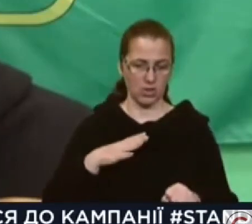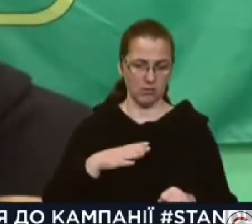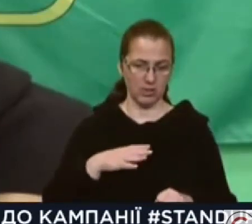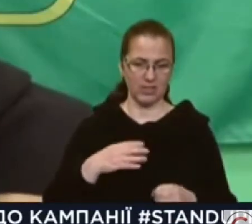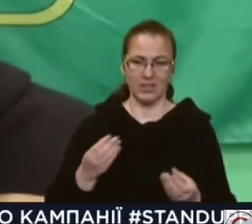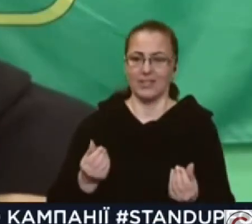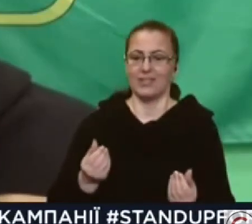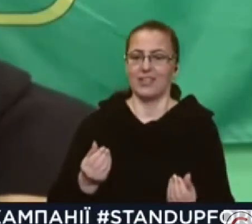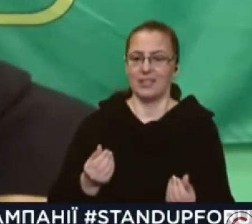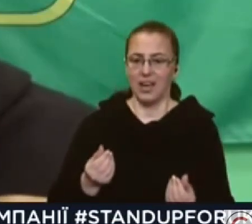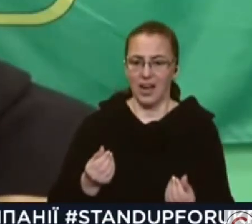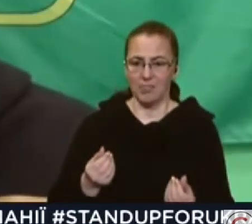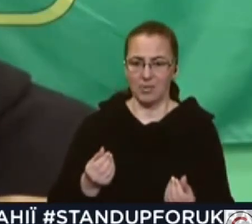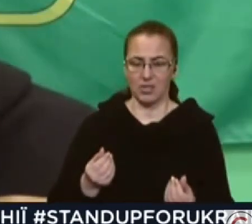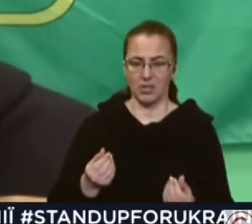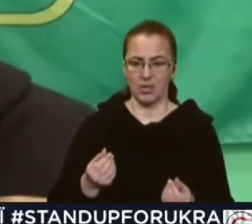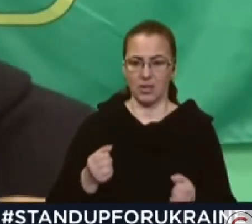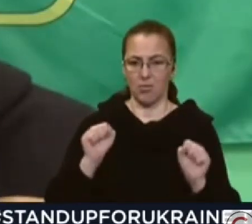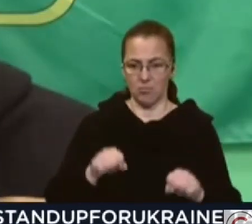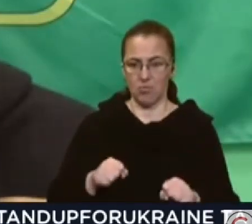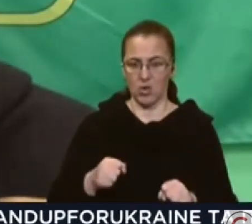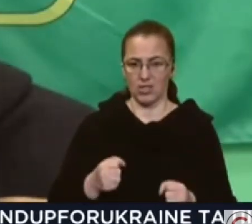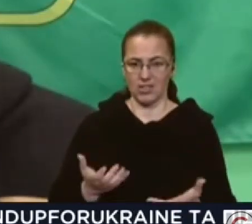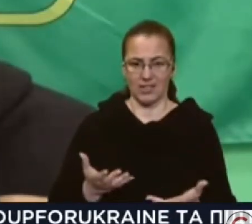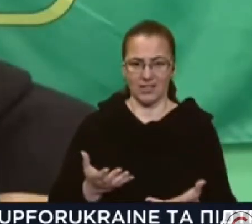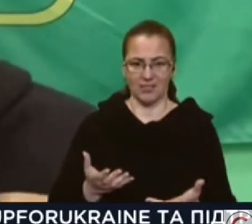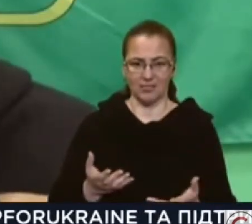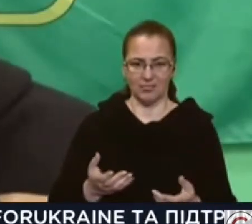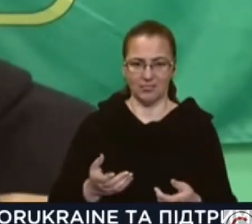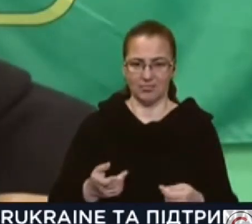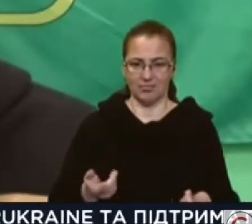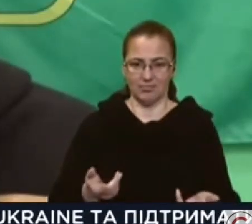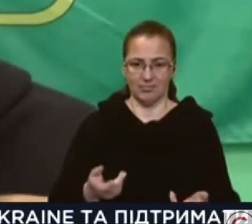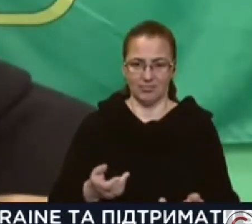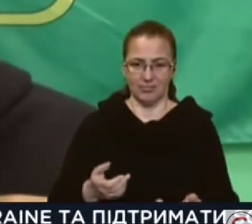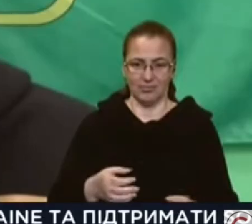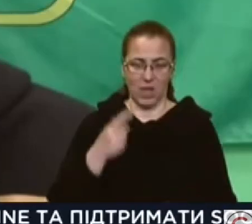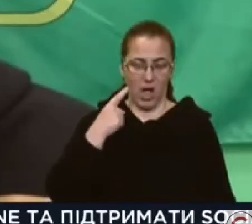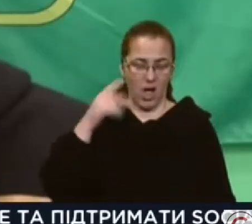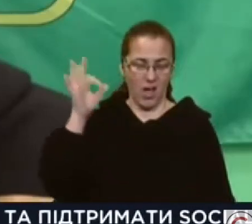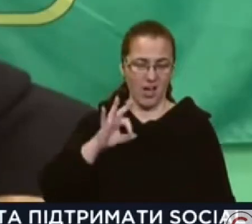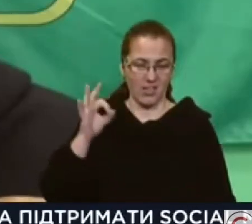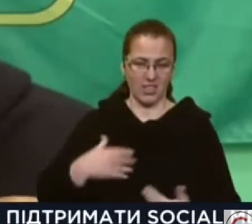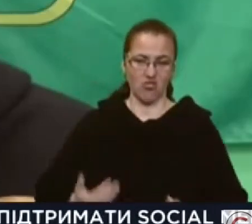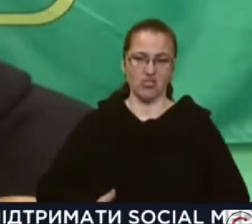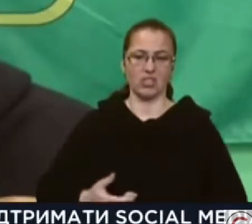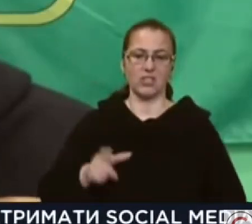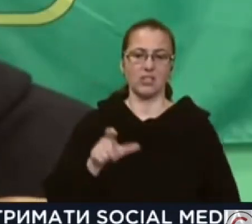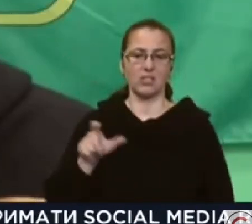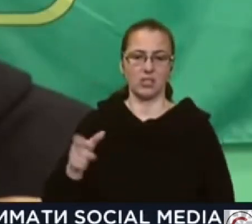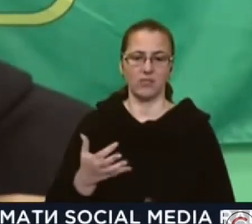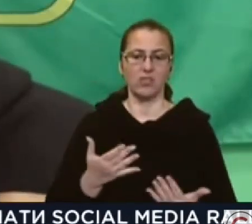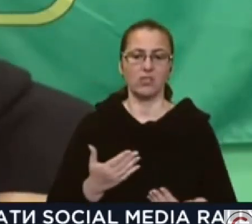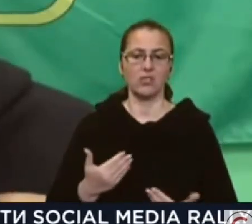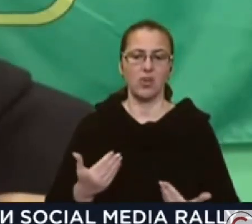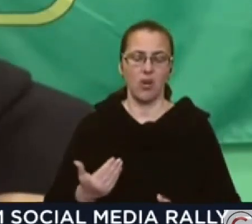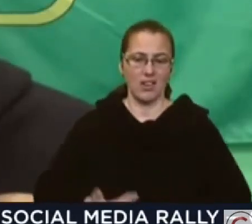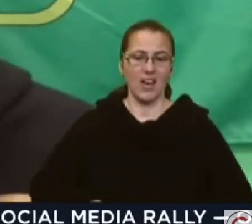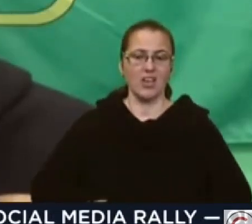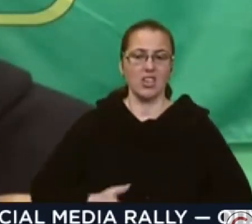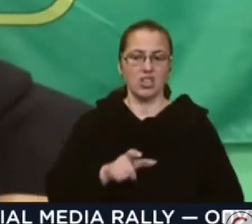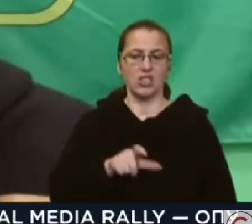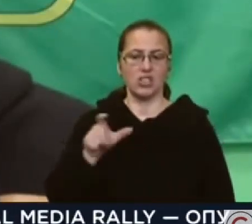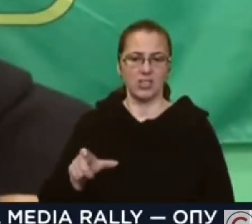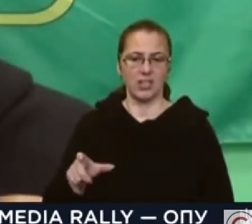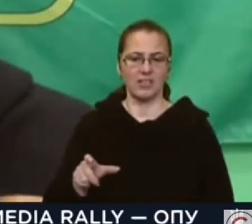знаете, деньгами соизмерить жизнь человека? А сколько жизни забрал российский агрессор?